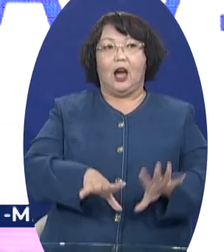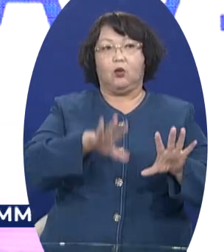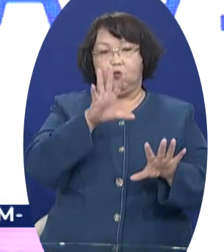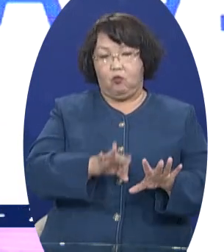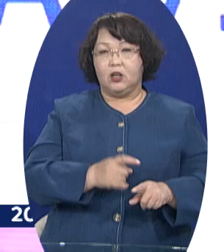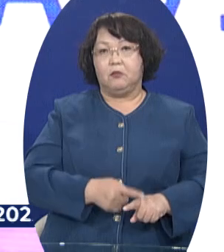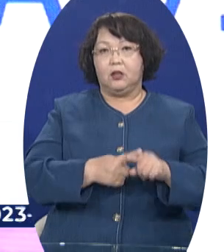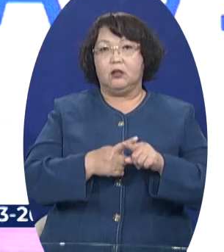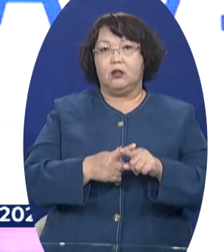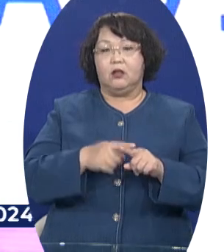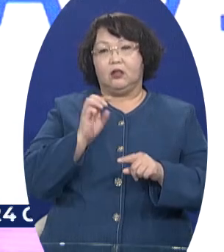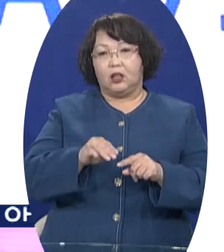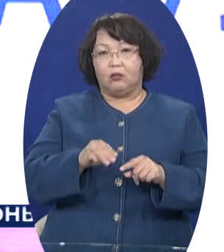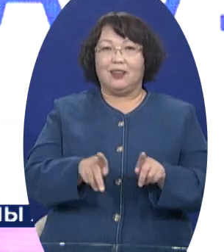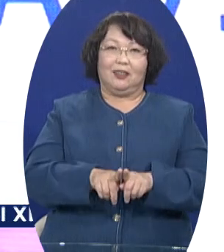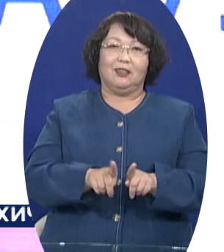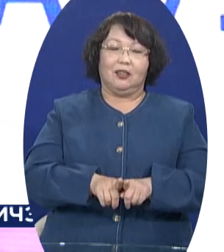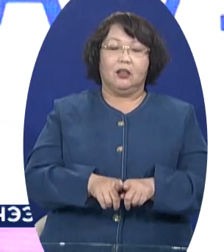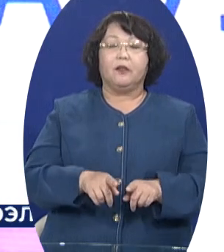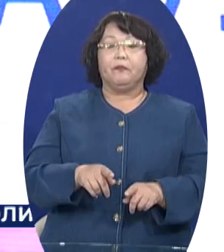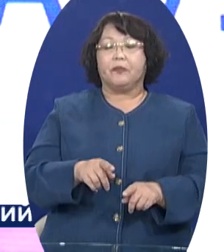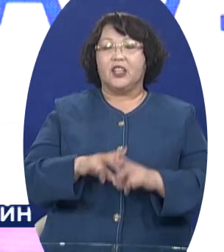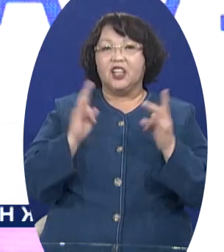За тэгээд бусад одоо нийгмийн халамжийн чиглэлийн